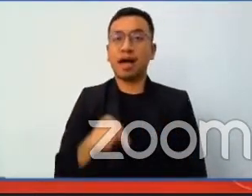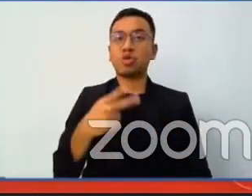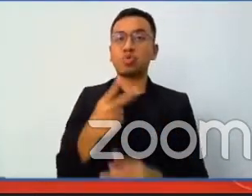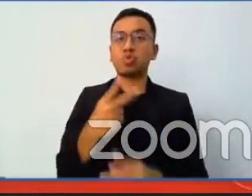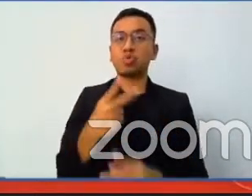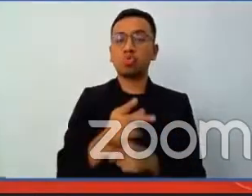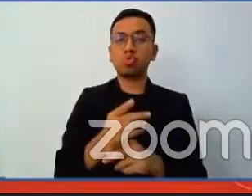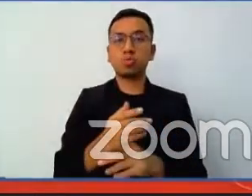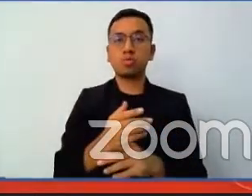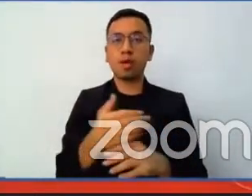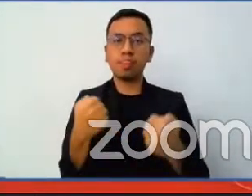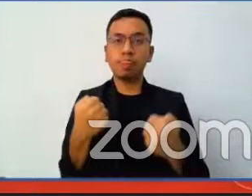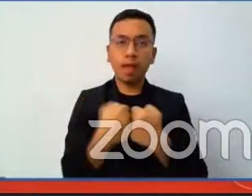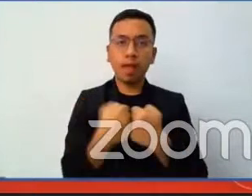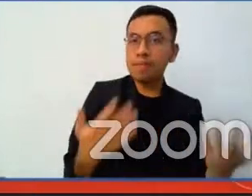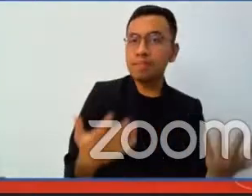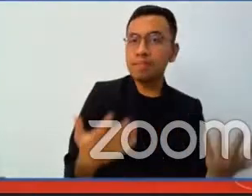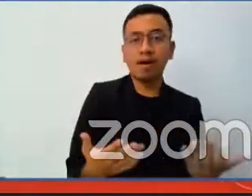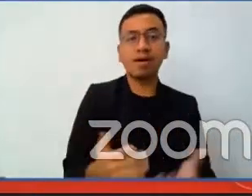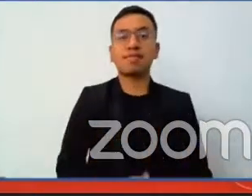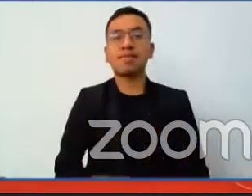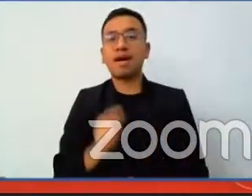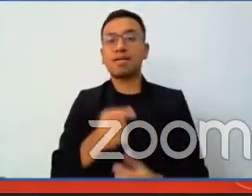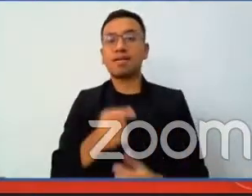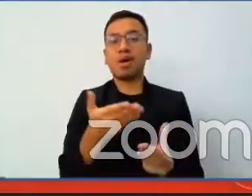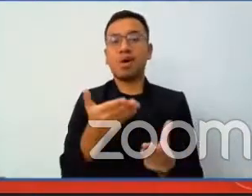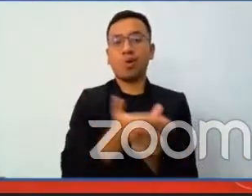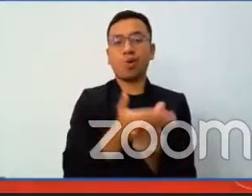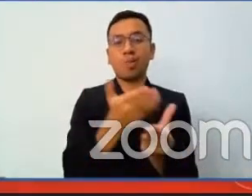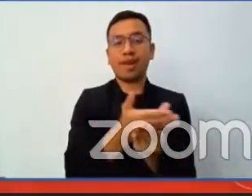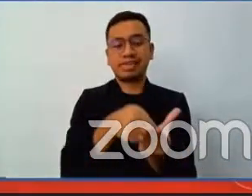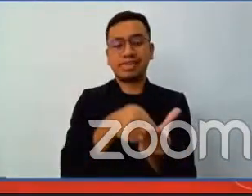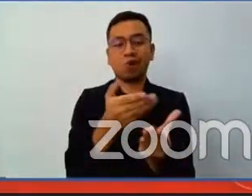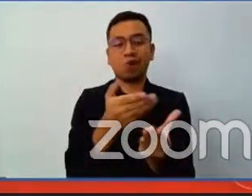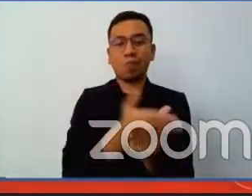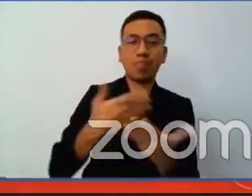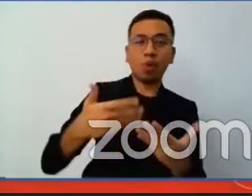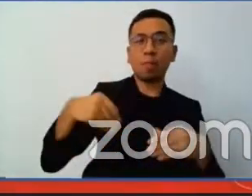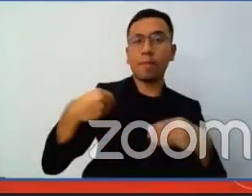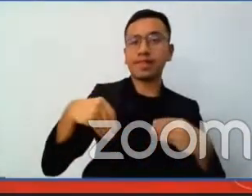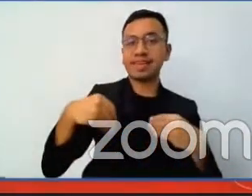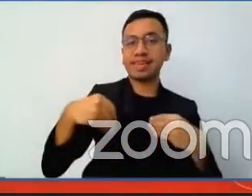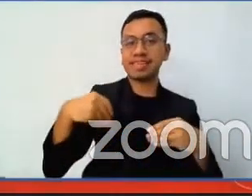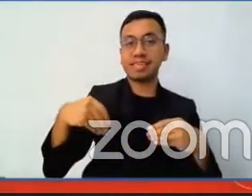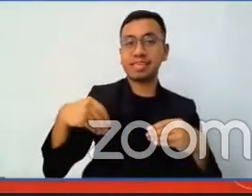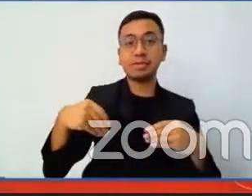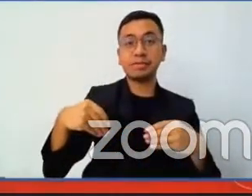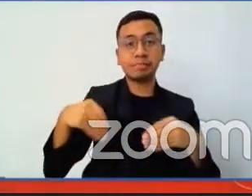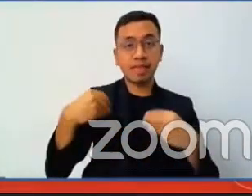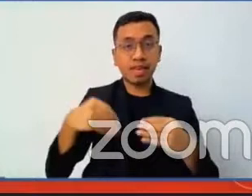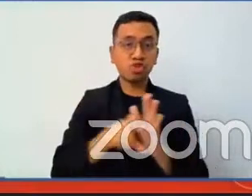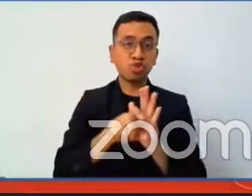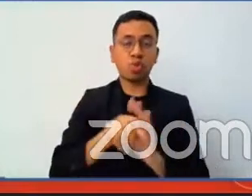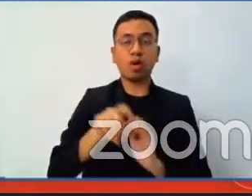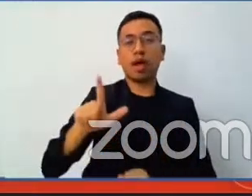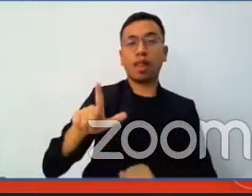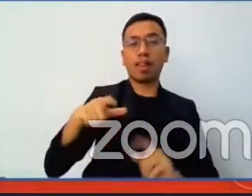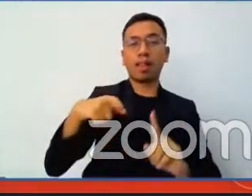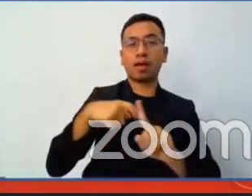adalah mempersiapkan dokumen-dokumen ataupun mungkin materi-materi atau mungkin